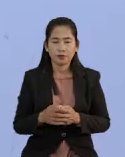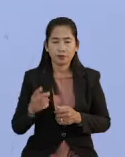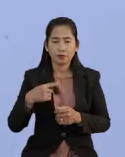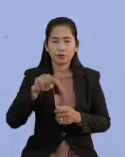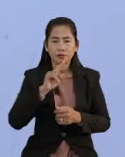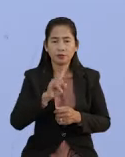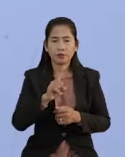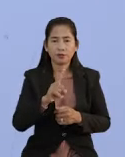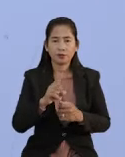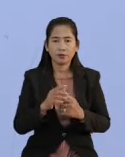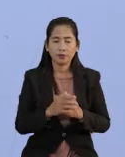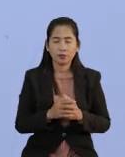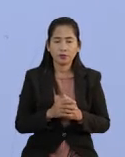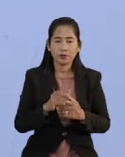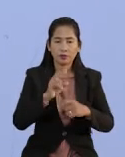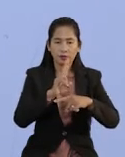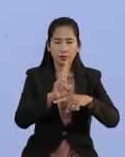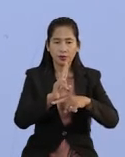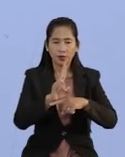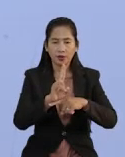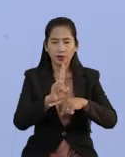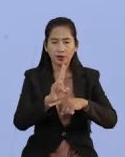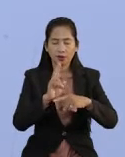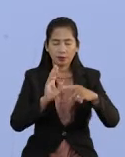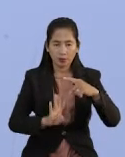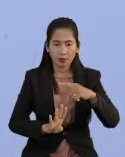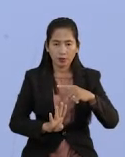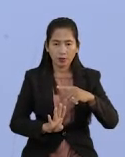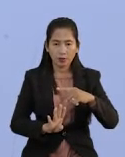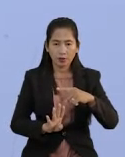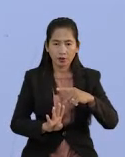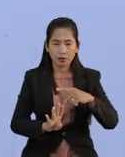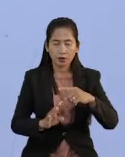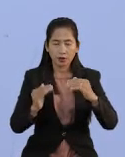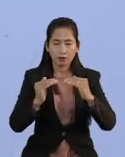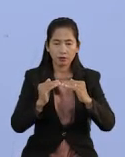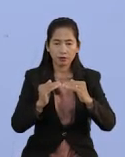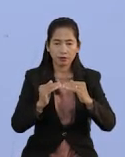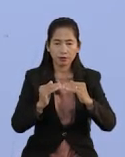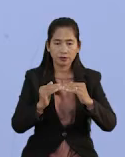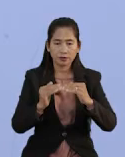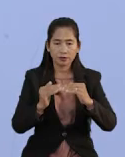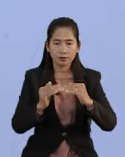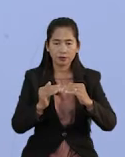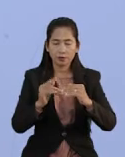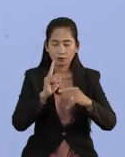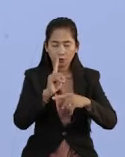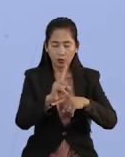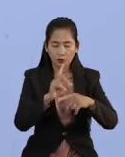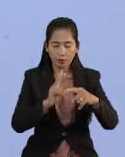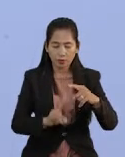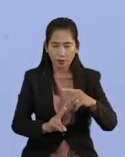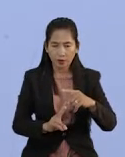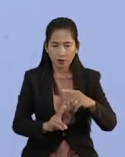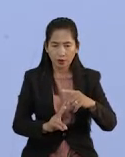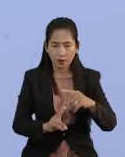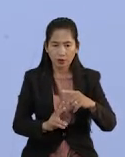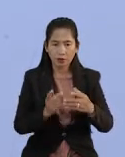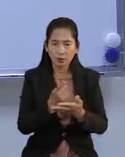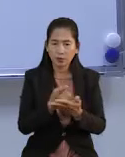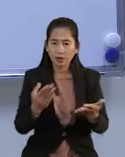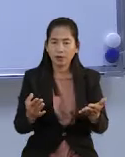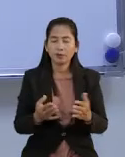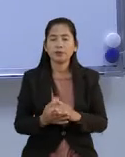ta pi phịa buồn sma nâng mũi phịa pi dạng